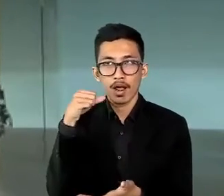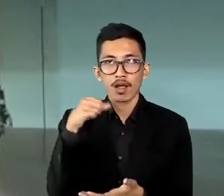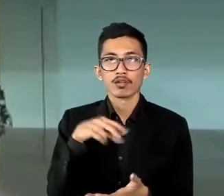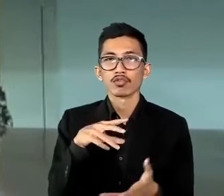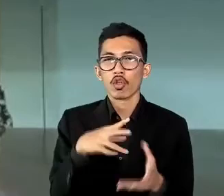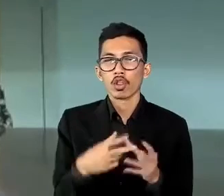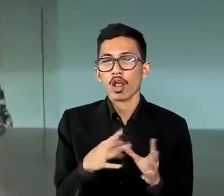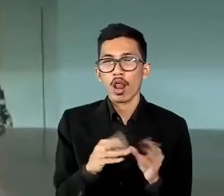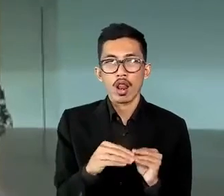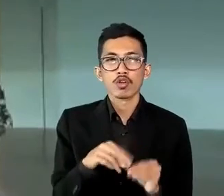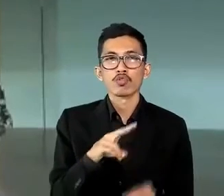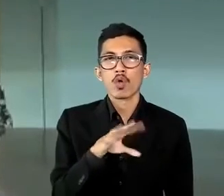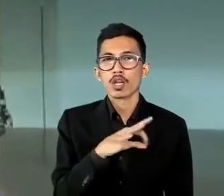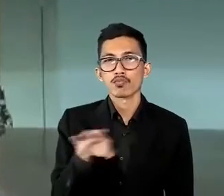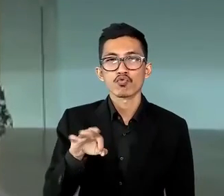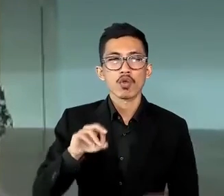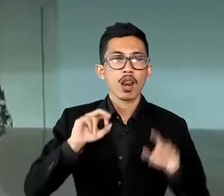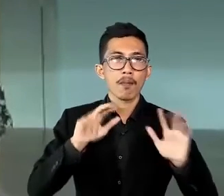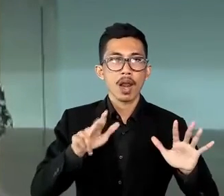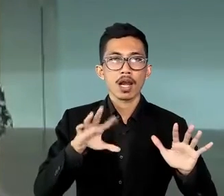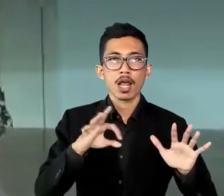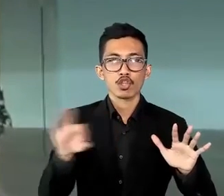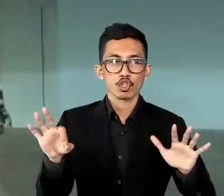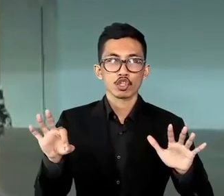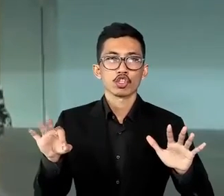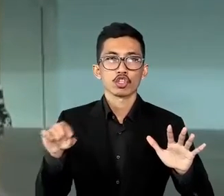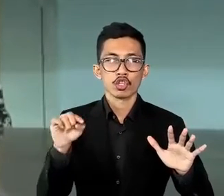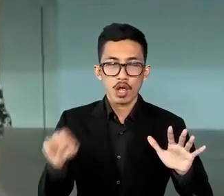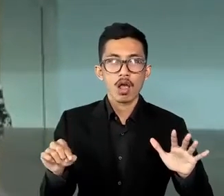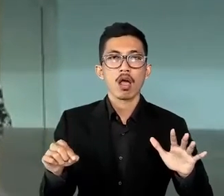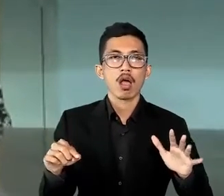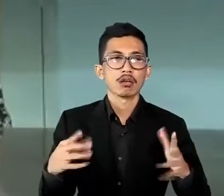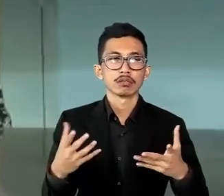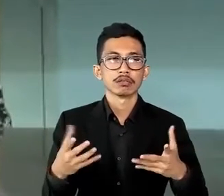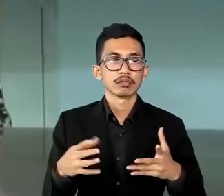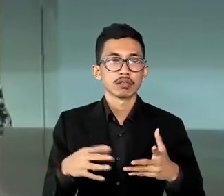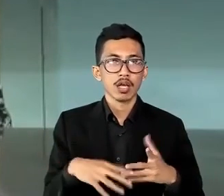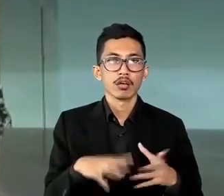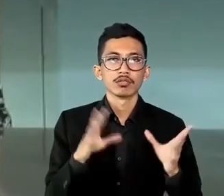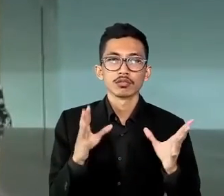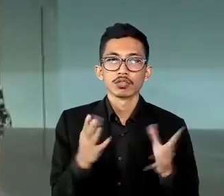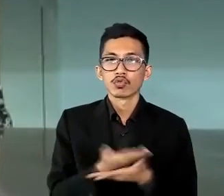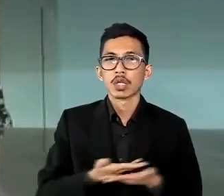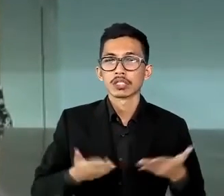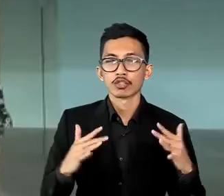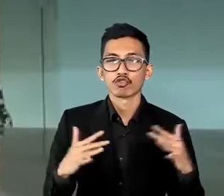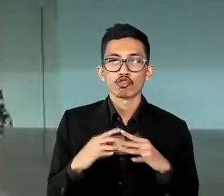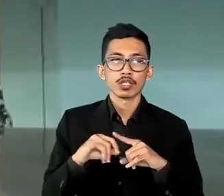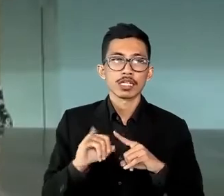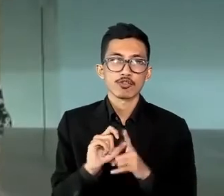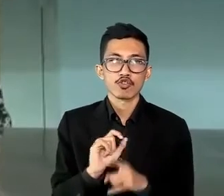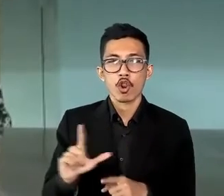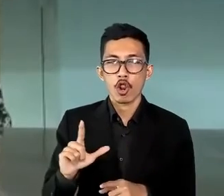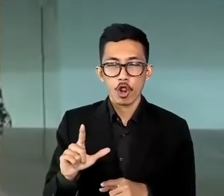2.800 sekian RT, kita yang zona merah hanya 3 RT. Jadi kondisi di Gunung Kidul seperti ini saat sekarang.